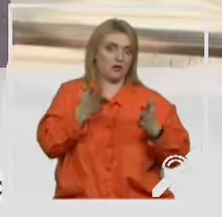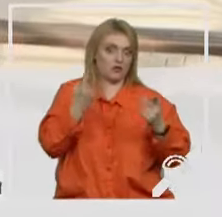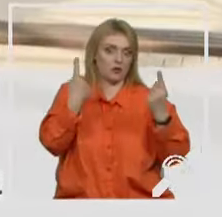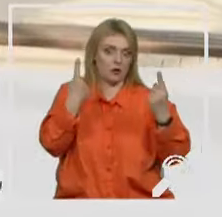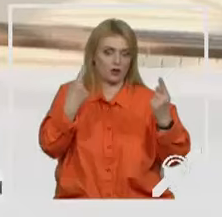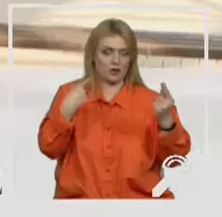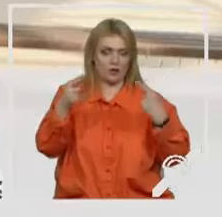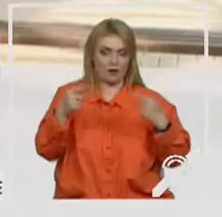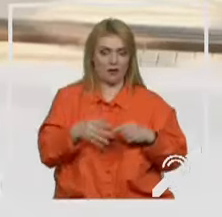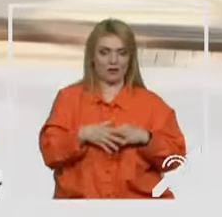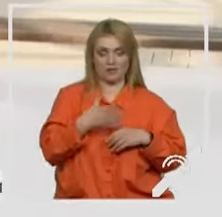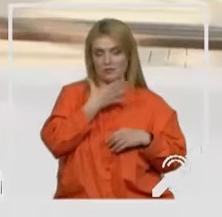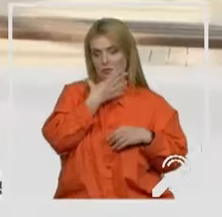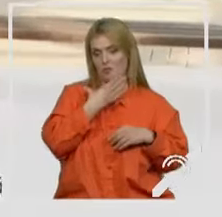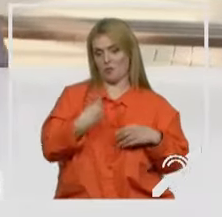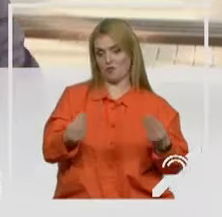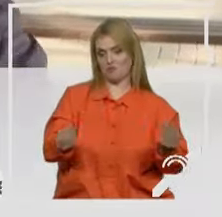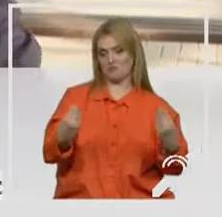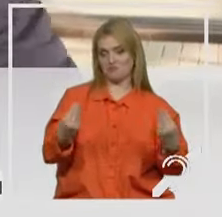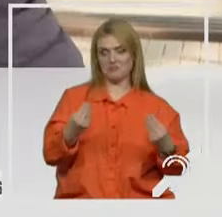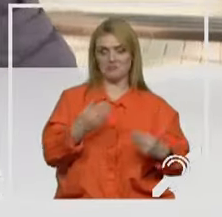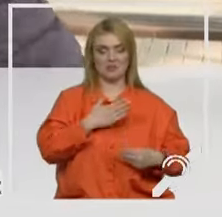lucruri mărețe, e frumos,